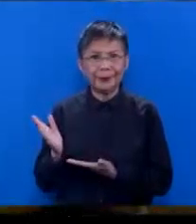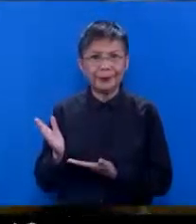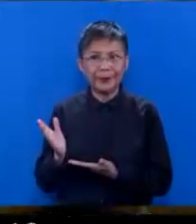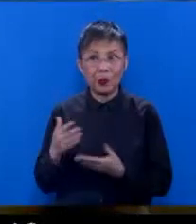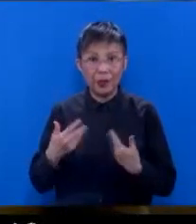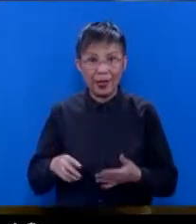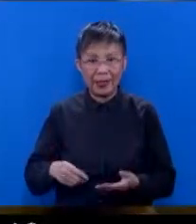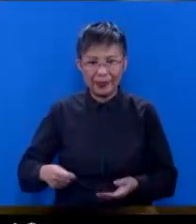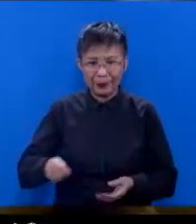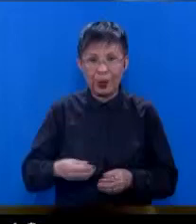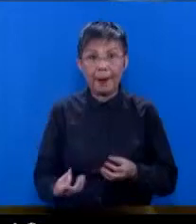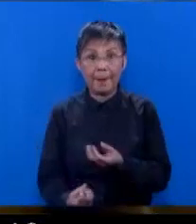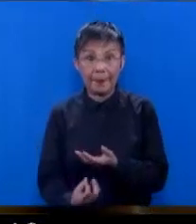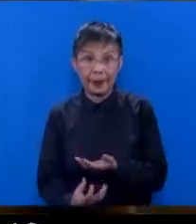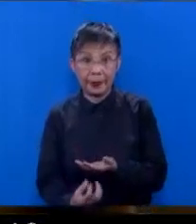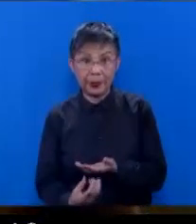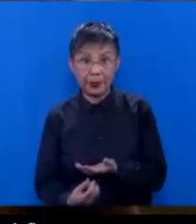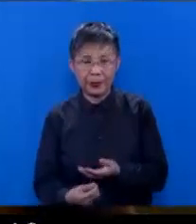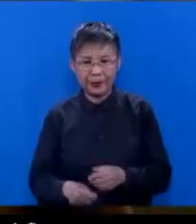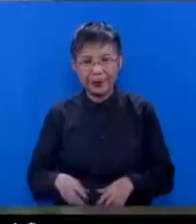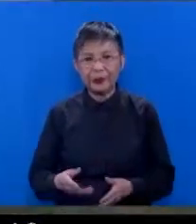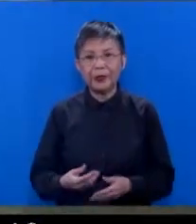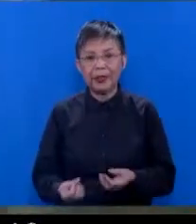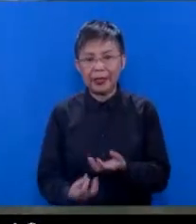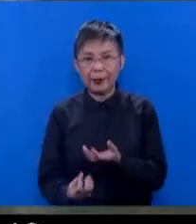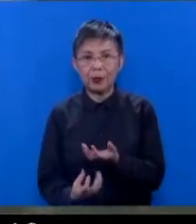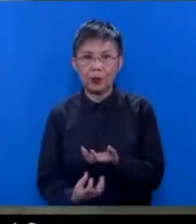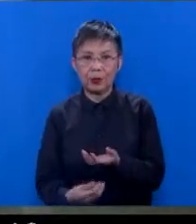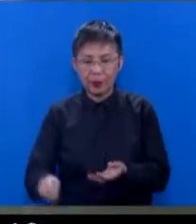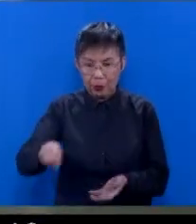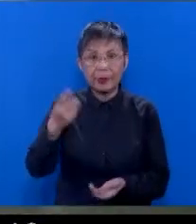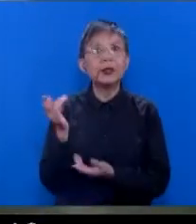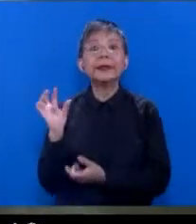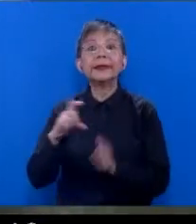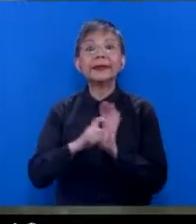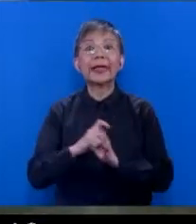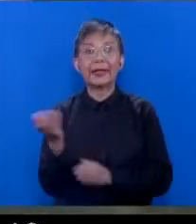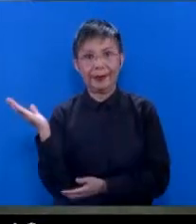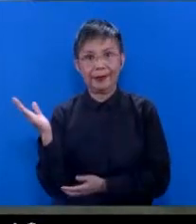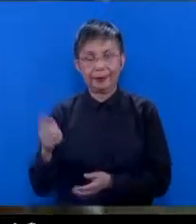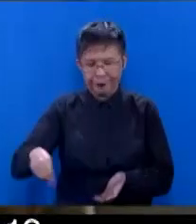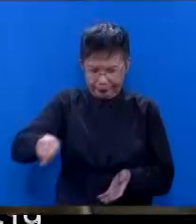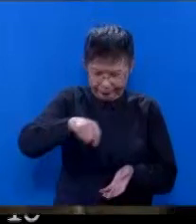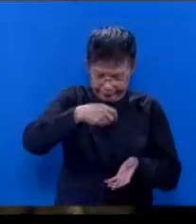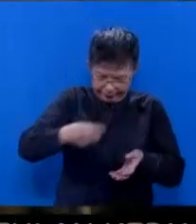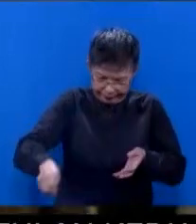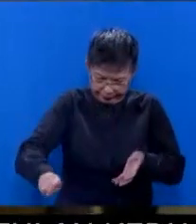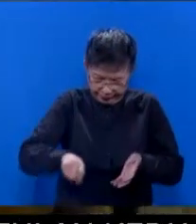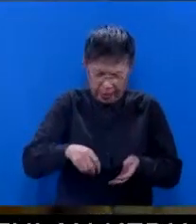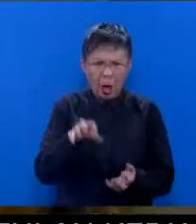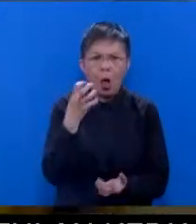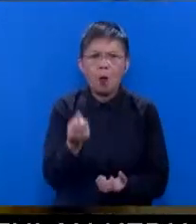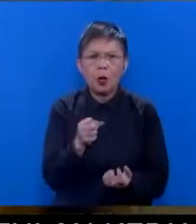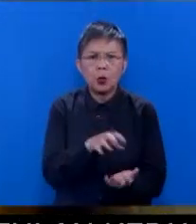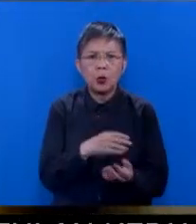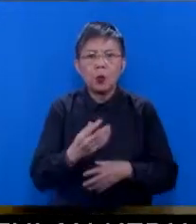Jadi, untuk mematangkan adonan yang nggak kerendam air, ini bisa direndam dengan kuah seperti ini. Karena baksonya super jumbo,